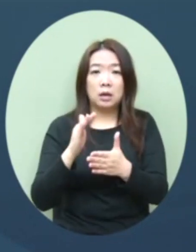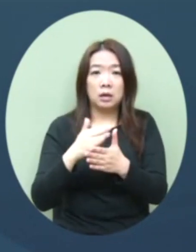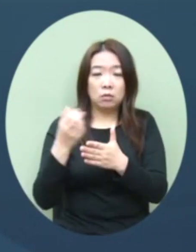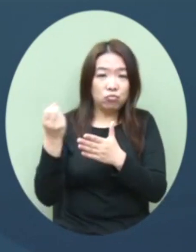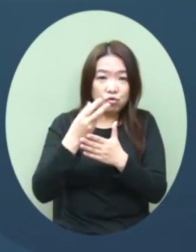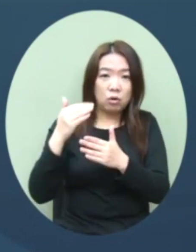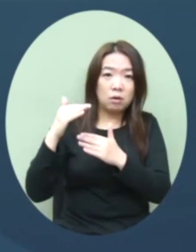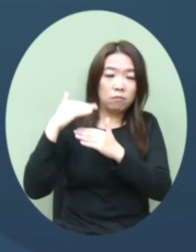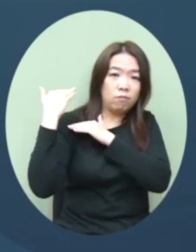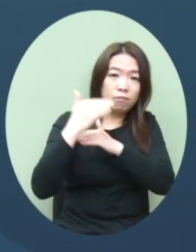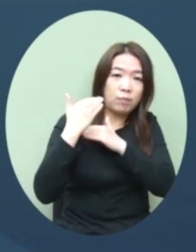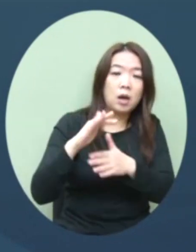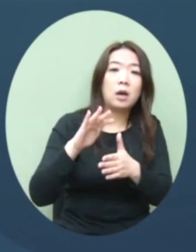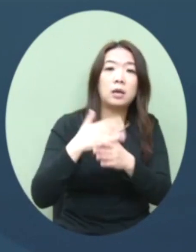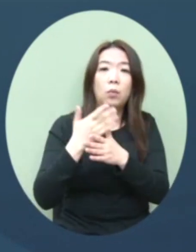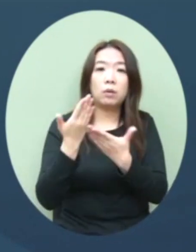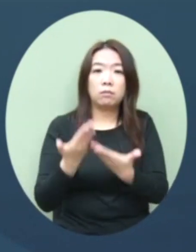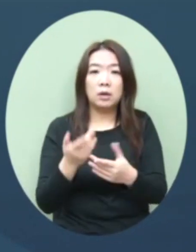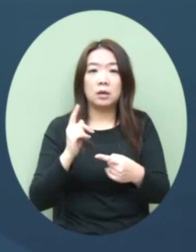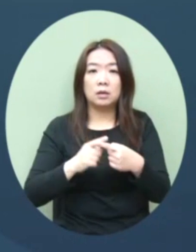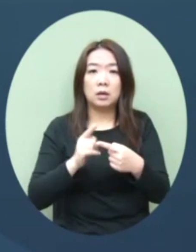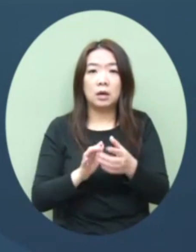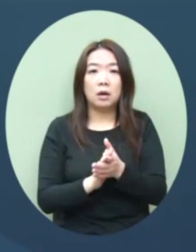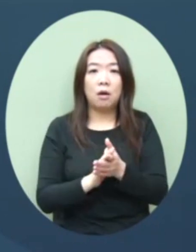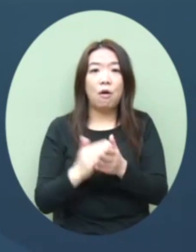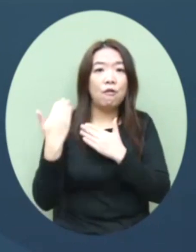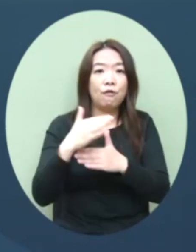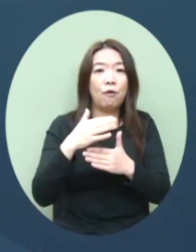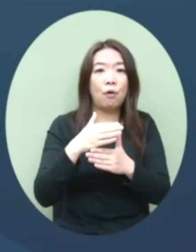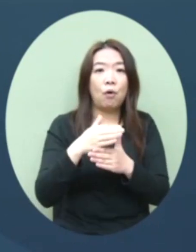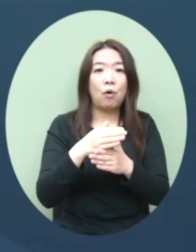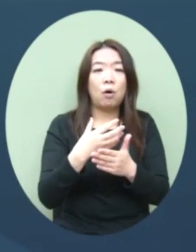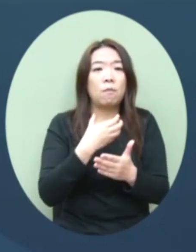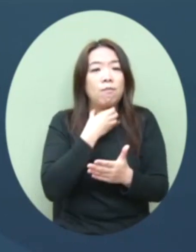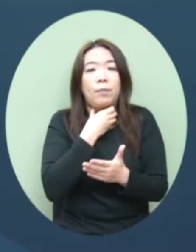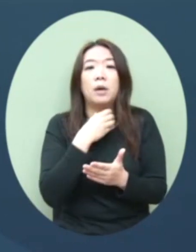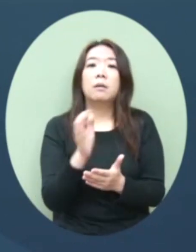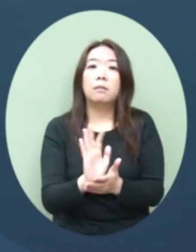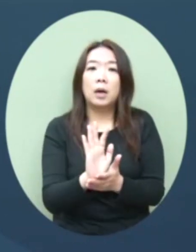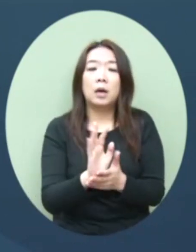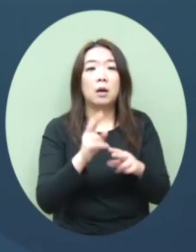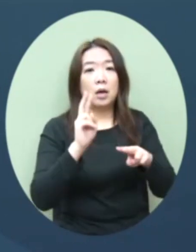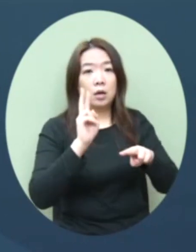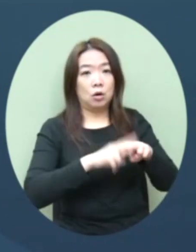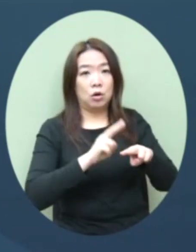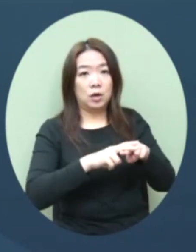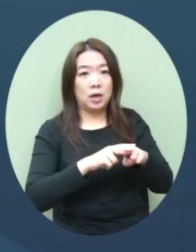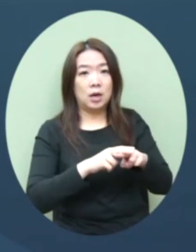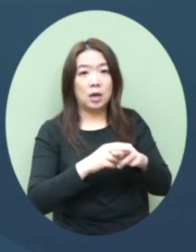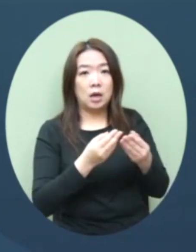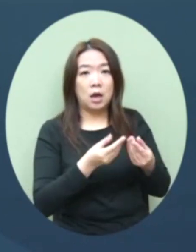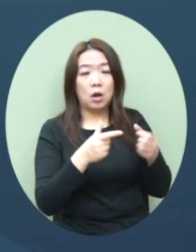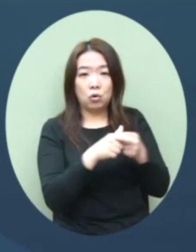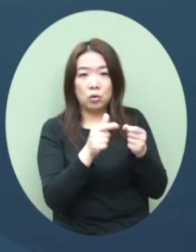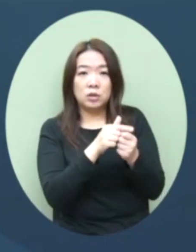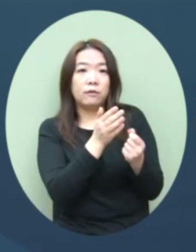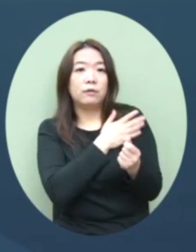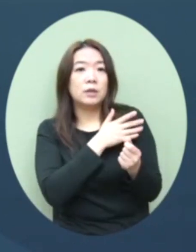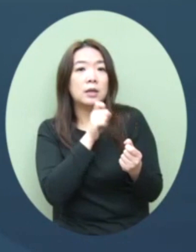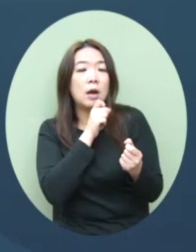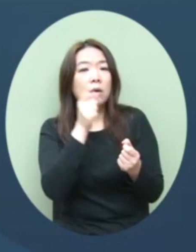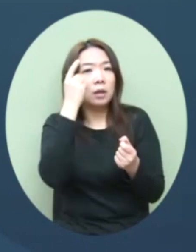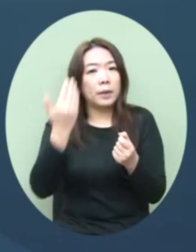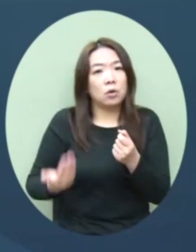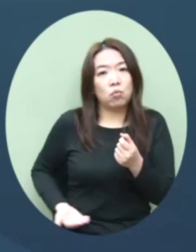這個市場上是不缺貨的我們也在內地有供應商尤其是一家在